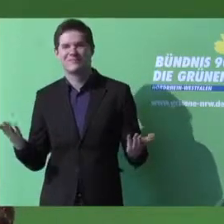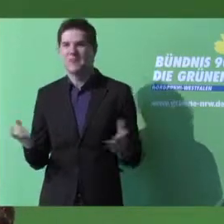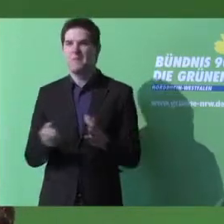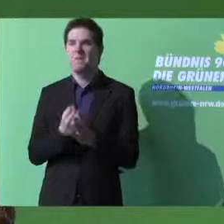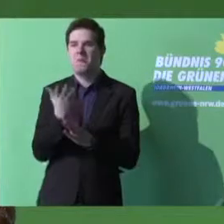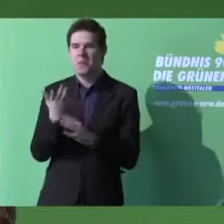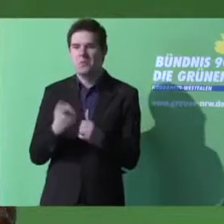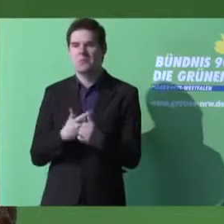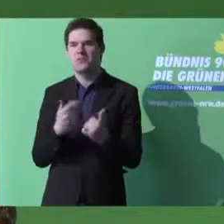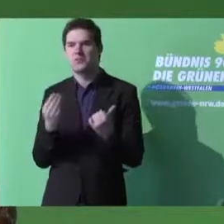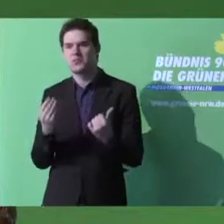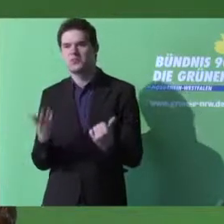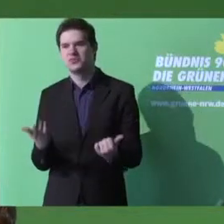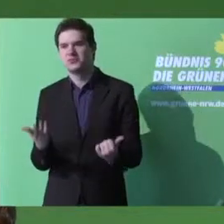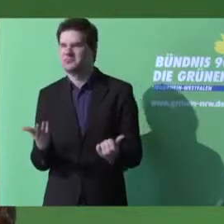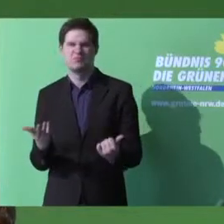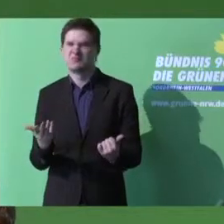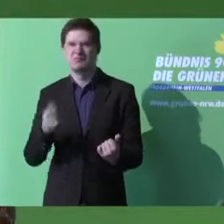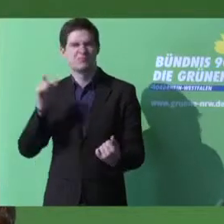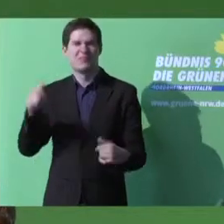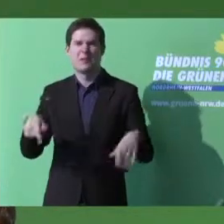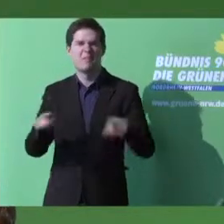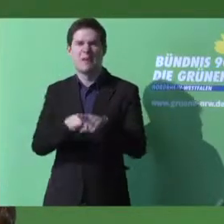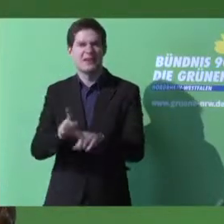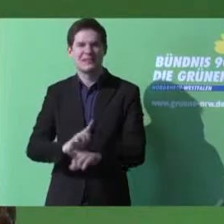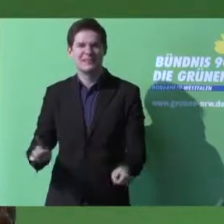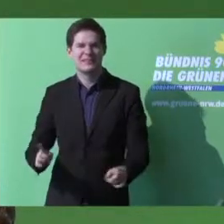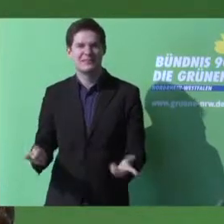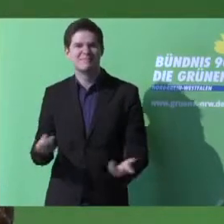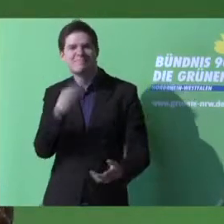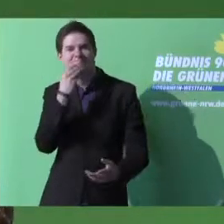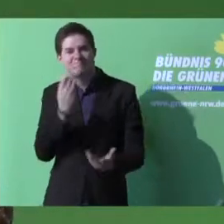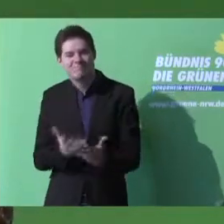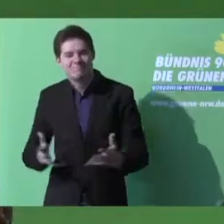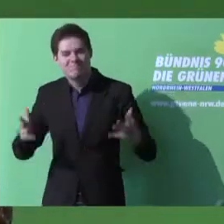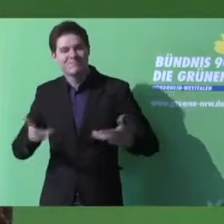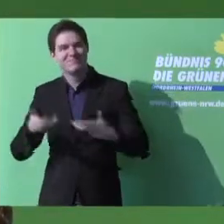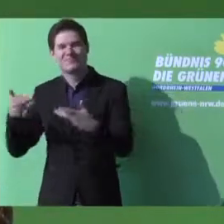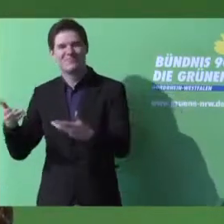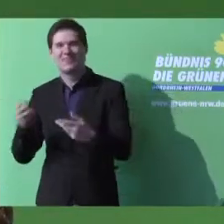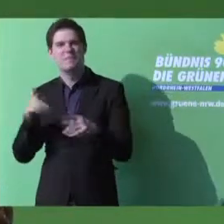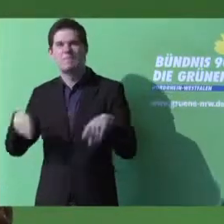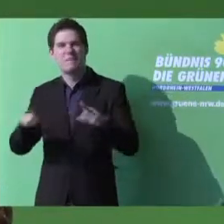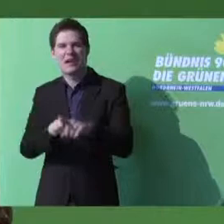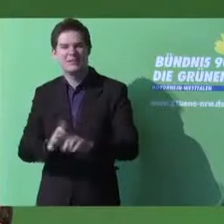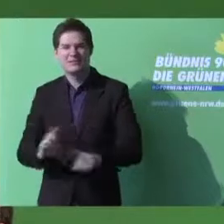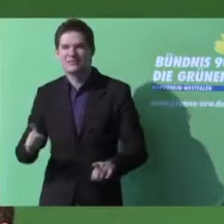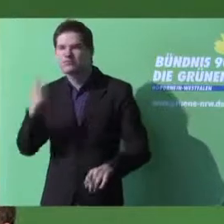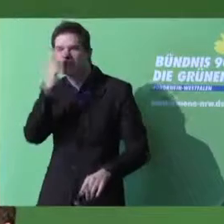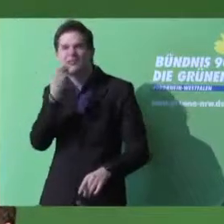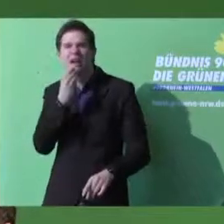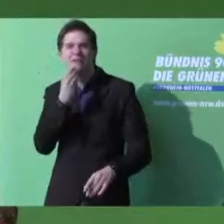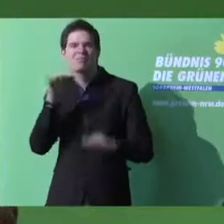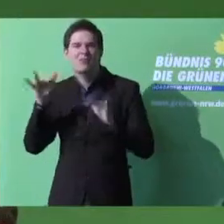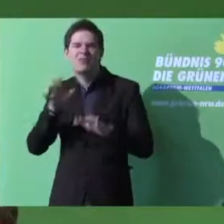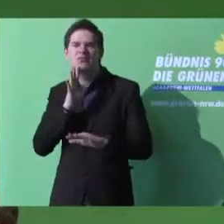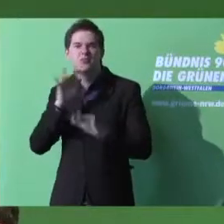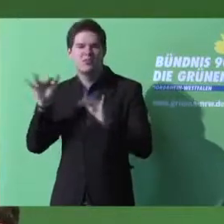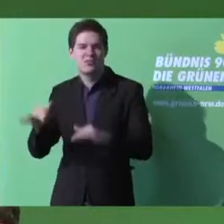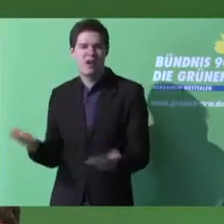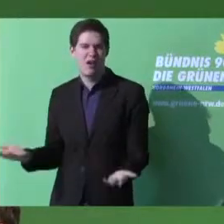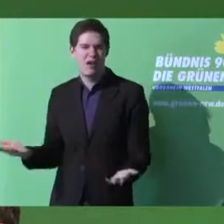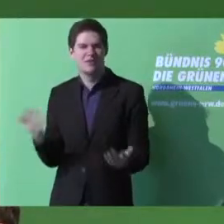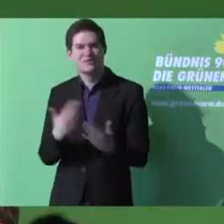Blümchen, na, passt nicht so recht, so ein Fresspaket brauchst du auch nicht, Wegzehrung wirst du genug haben. Und wir schenken